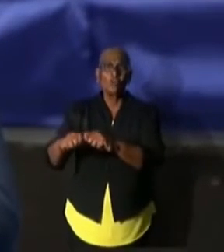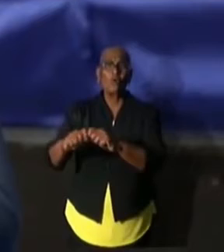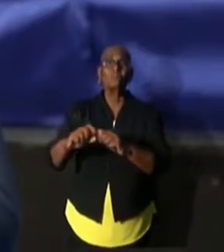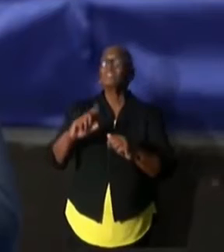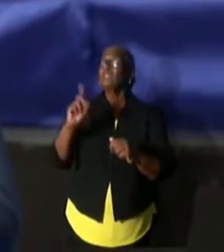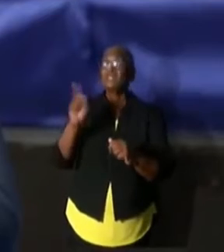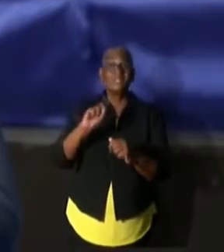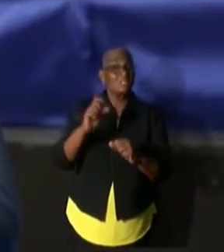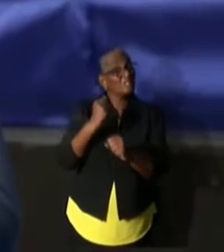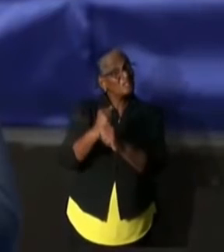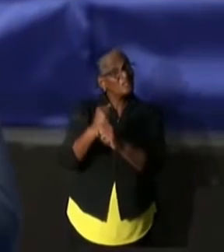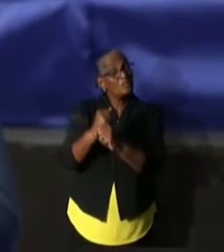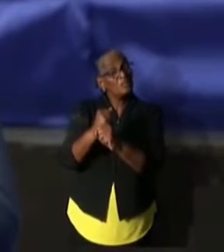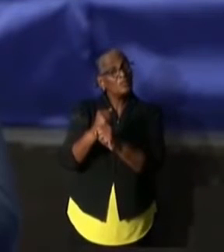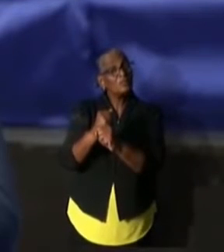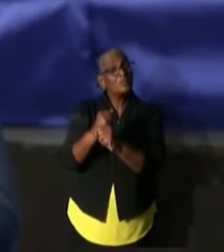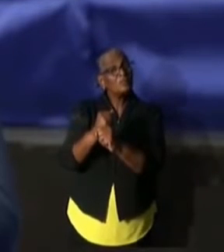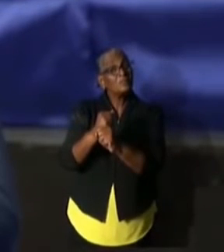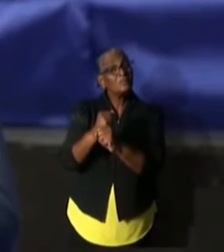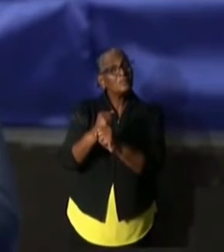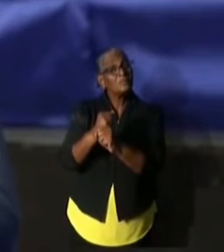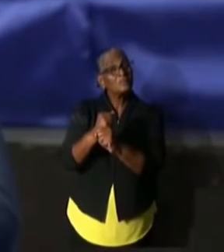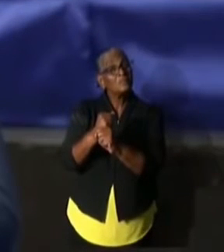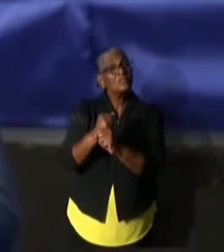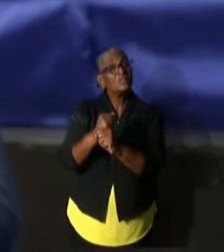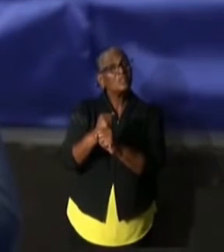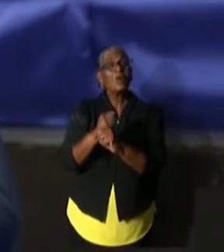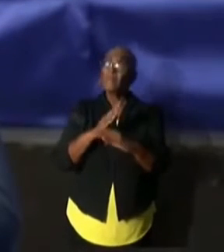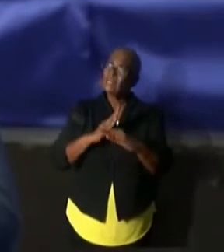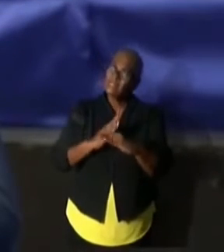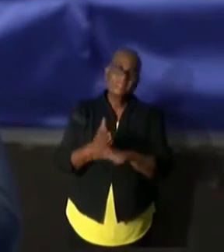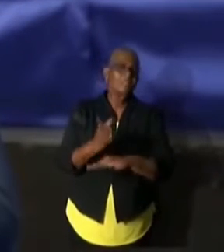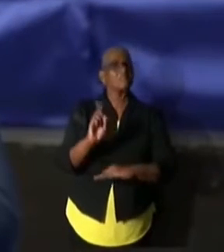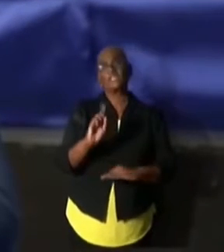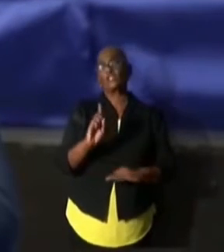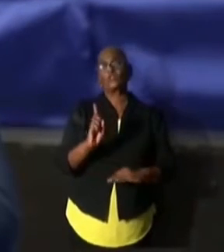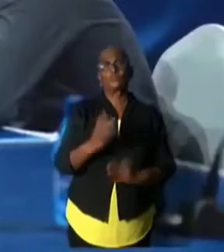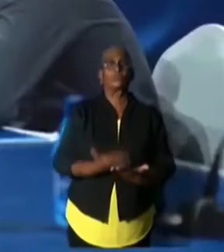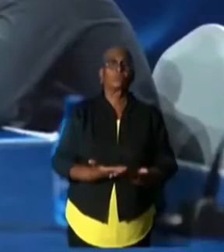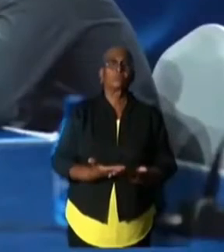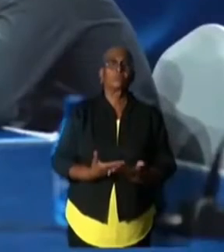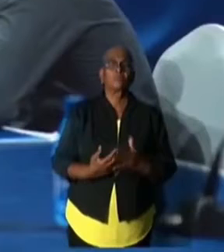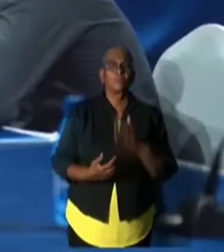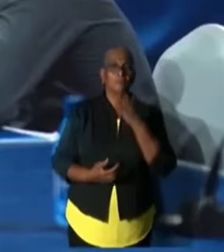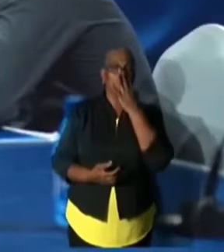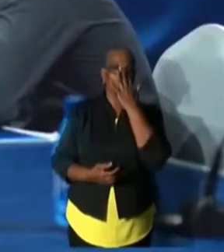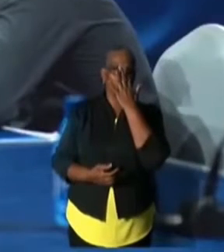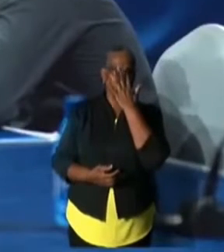door op dat moment onrechtmatig het gebied te verlaten.